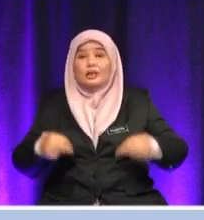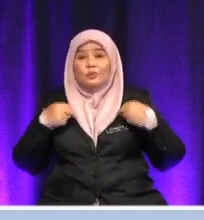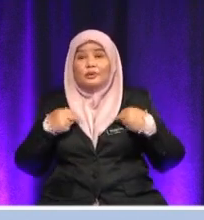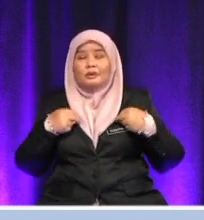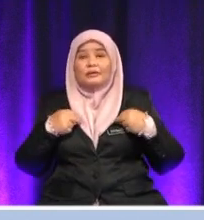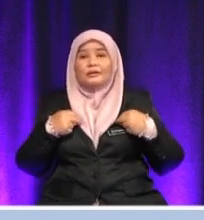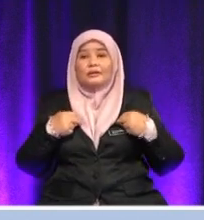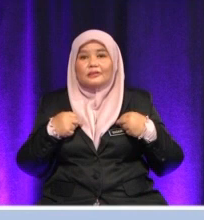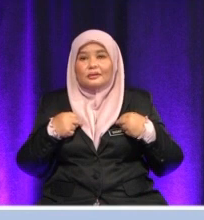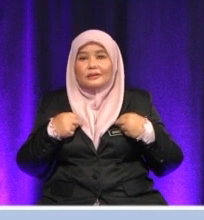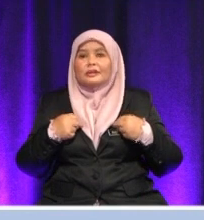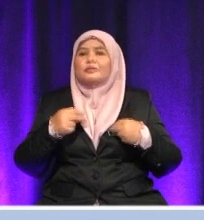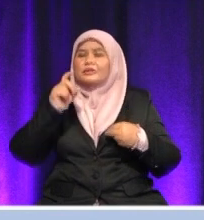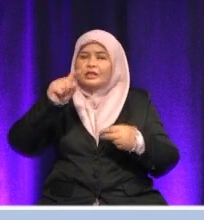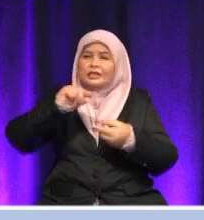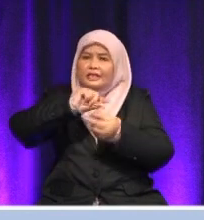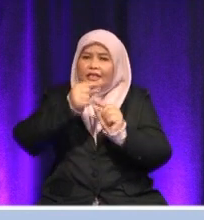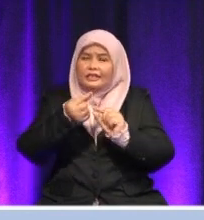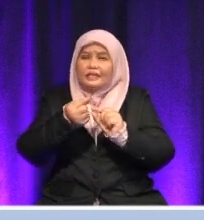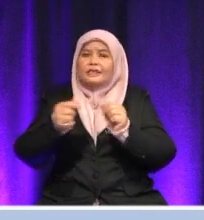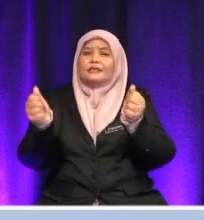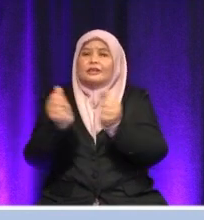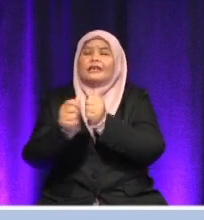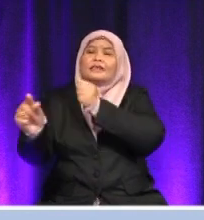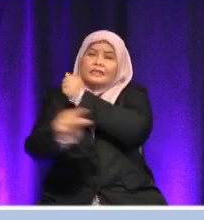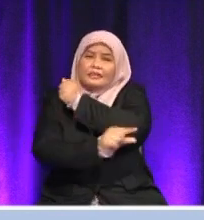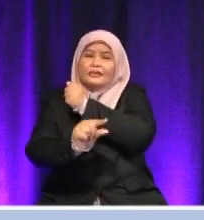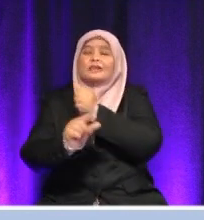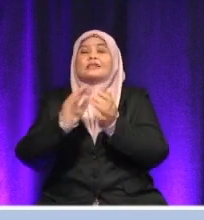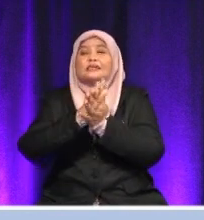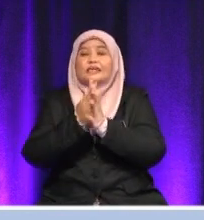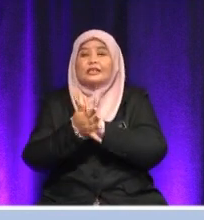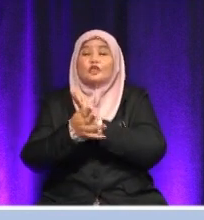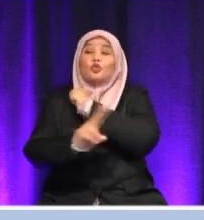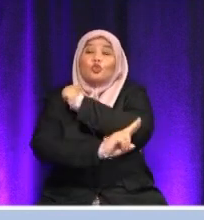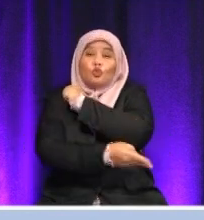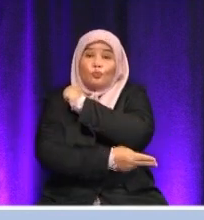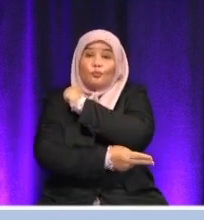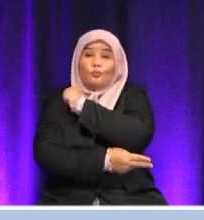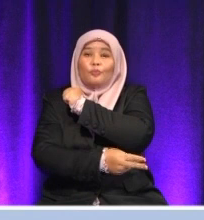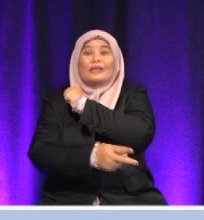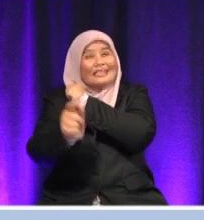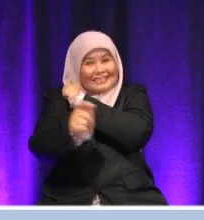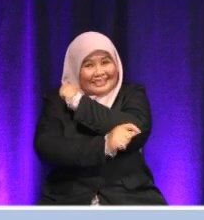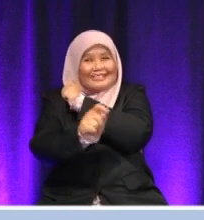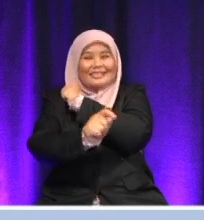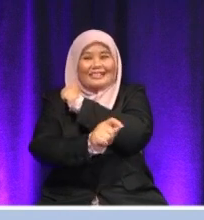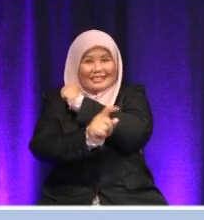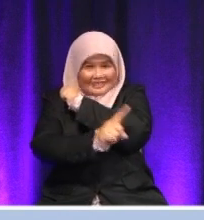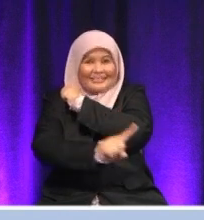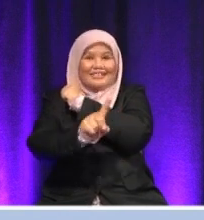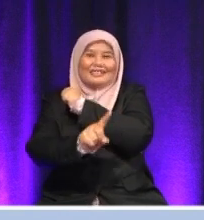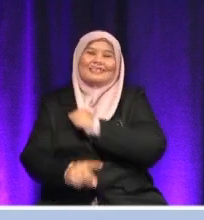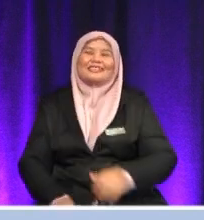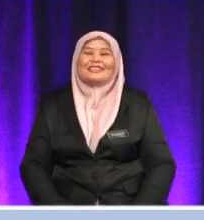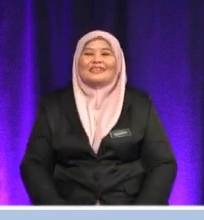minta digantikan dengan kisos, yeah, maka dia akan jadi hukum diat. Diat. Alhamdulillah, yeah, pandai. Jadi kalau